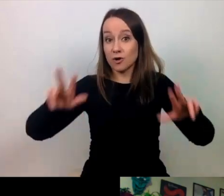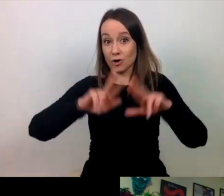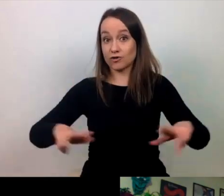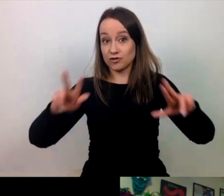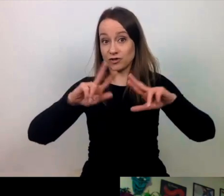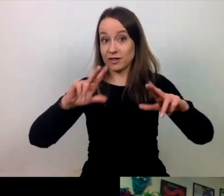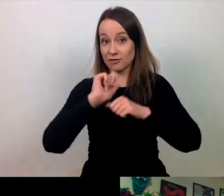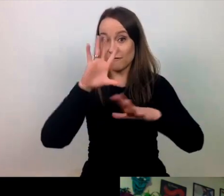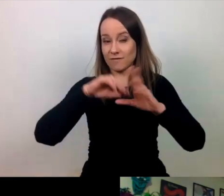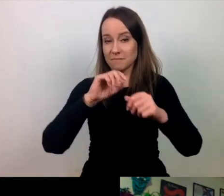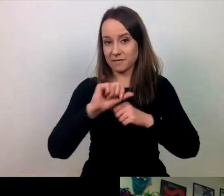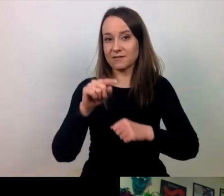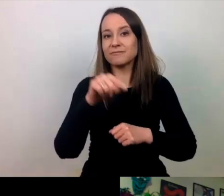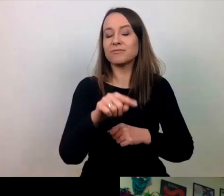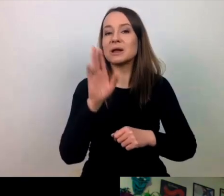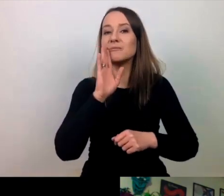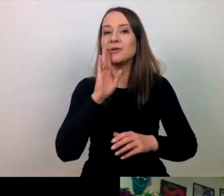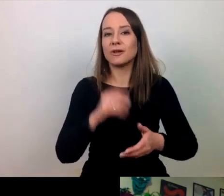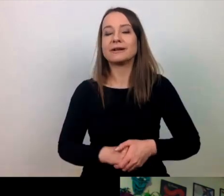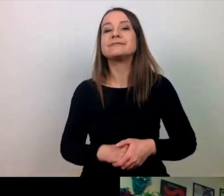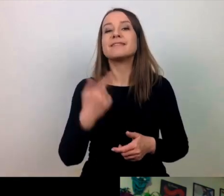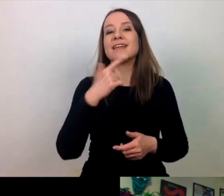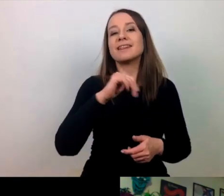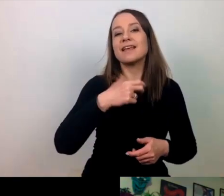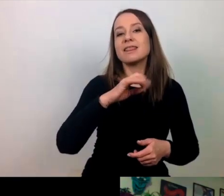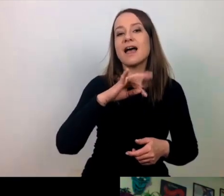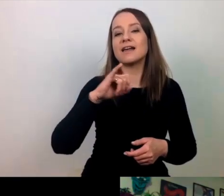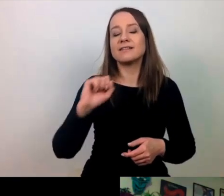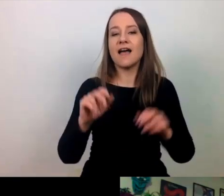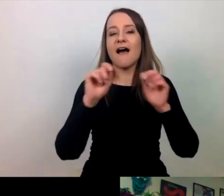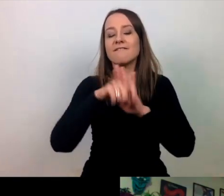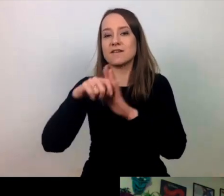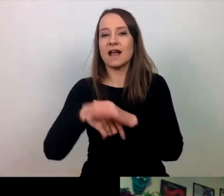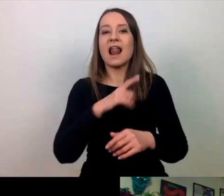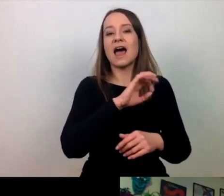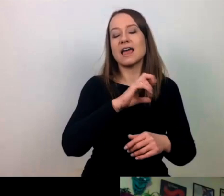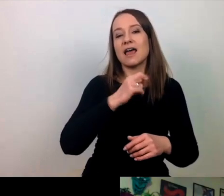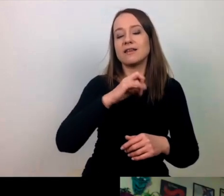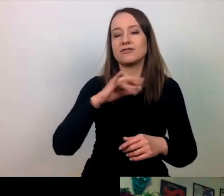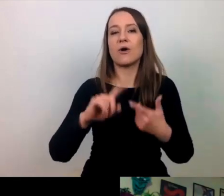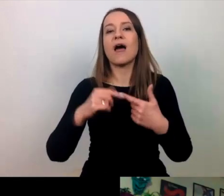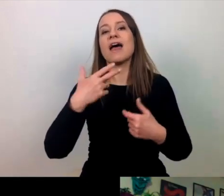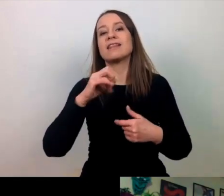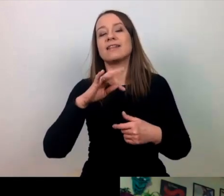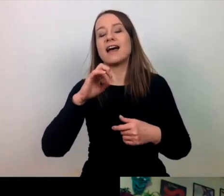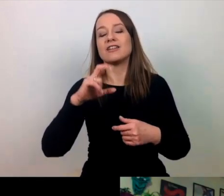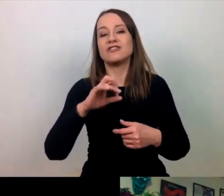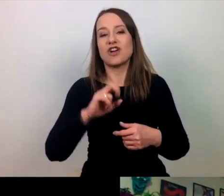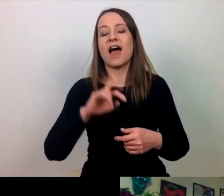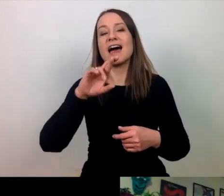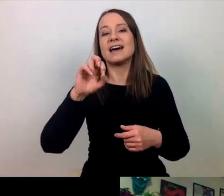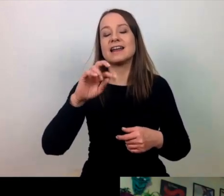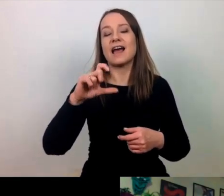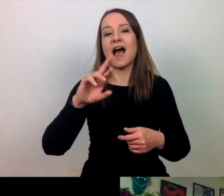czynienia, no to jest jedna z takich dynastii filmowych, bo z jednej strony Liam Neeson, z drugiej strony Natasha Richardson, która w ogóle jest